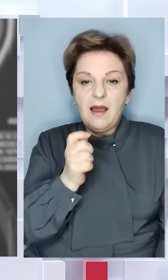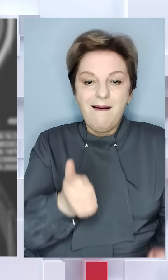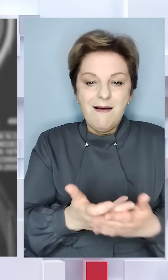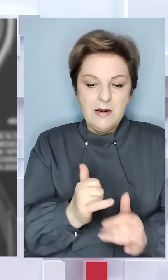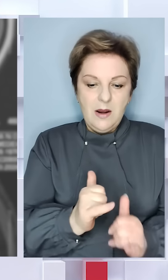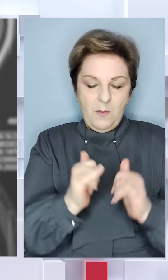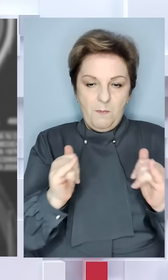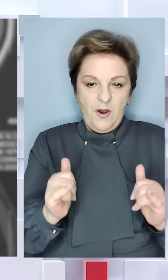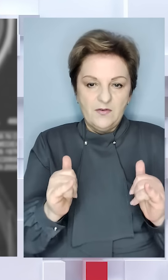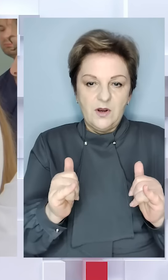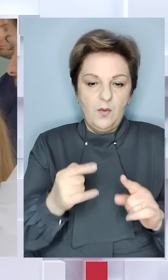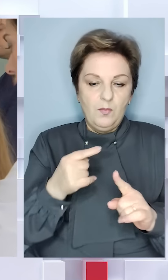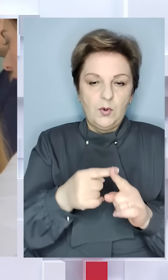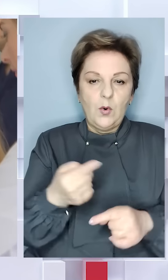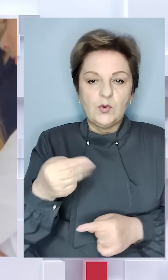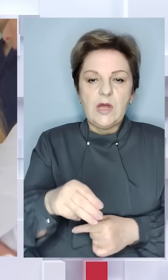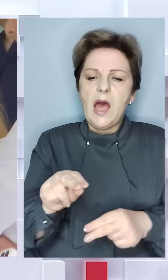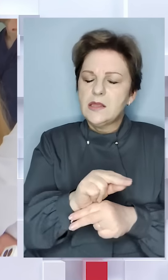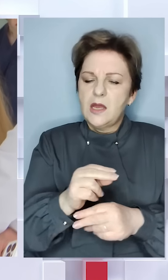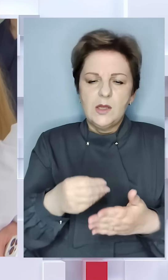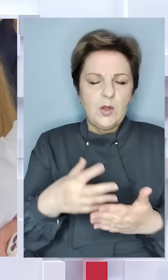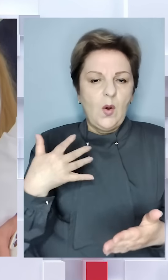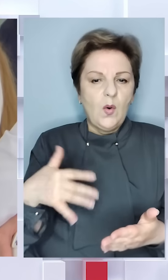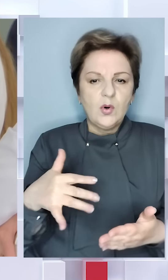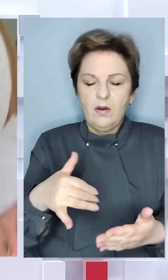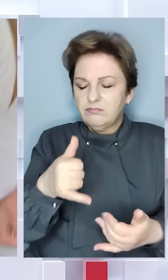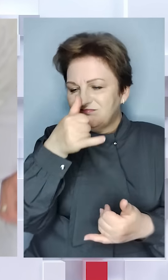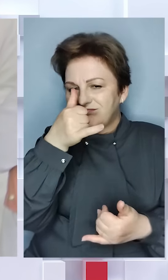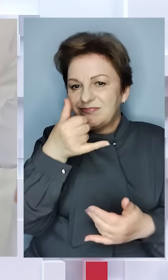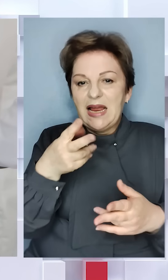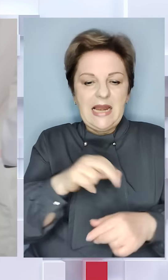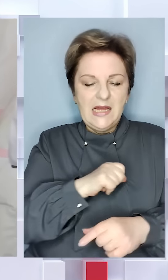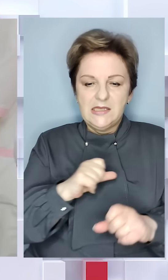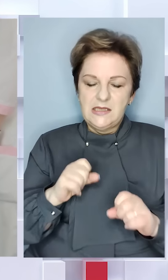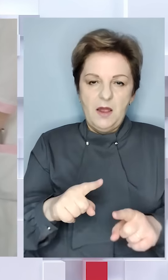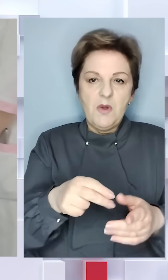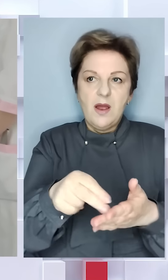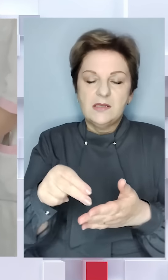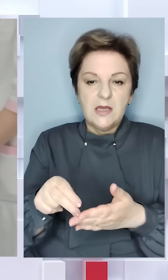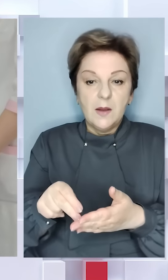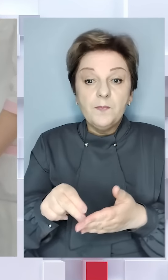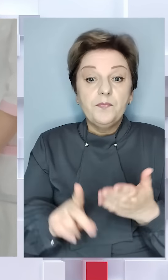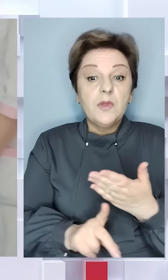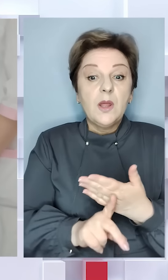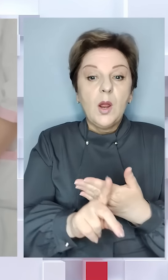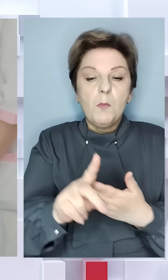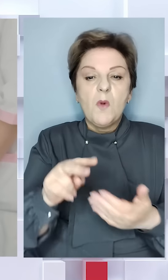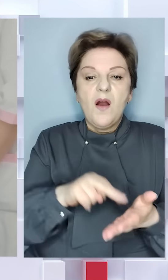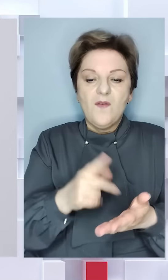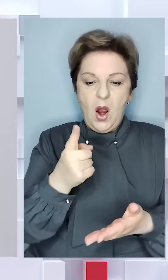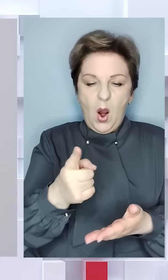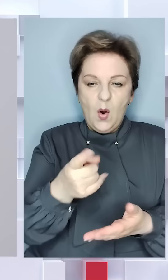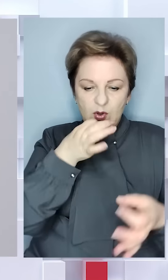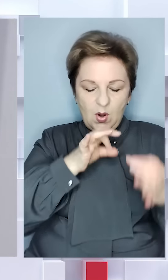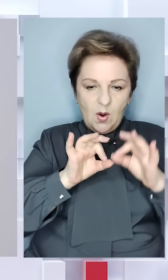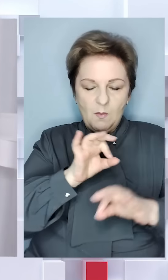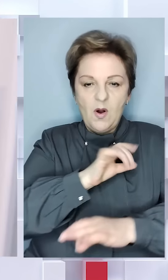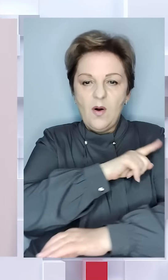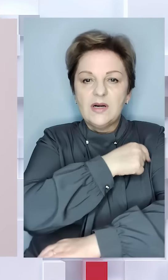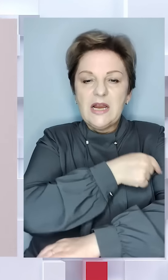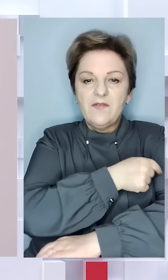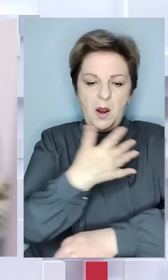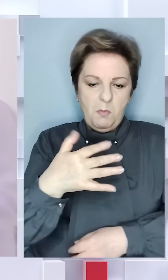кількість збільшилась майже на 1000. Лікування дороге і майже недоступне для самостійних закупівель. Починається вартість одного препарату від